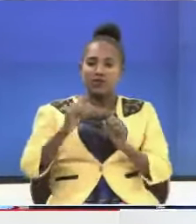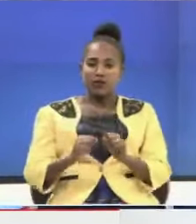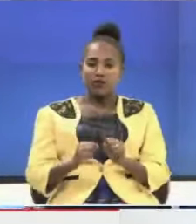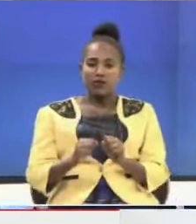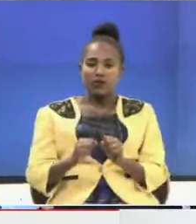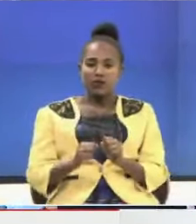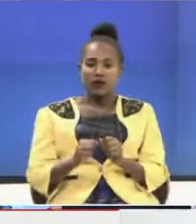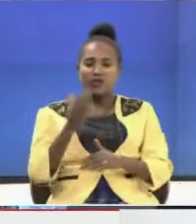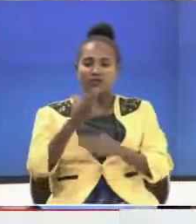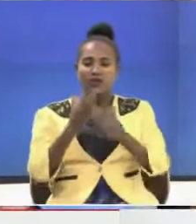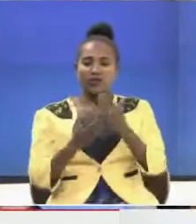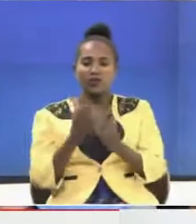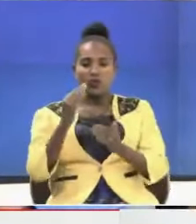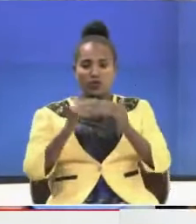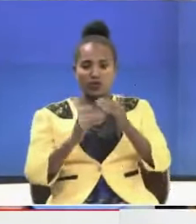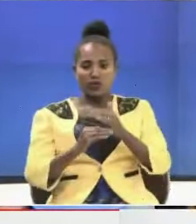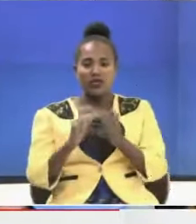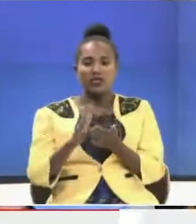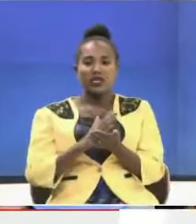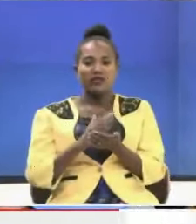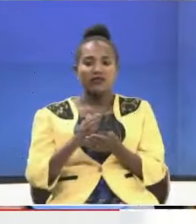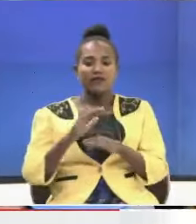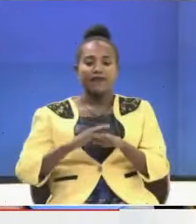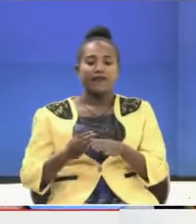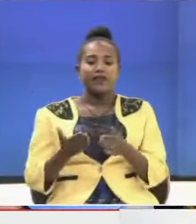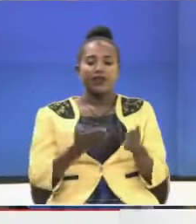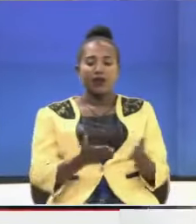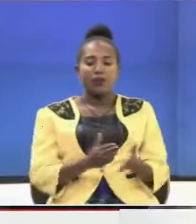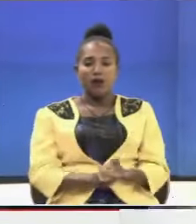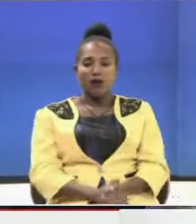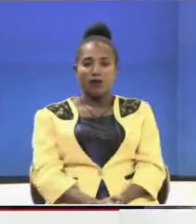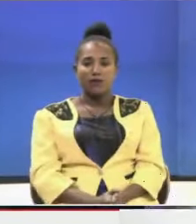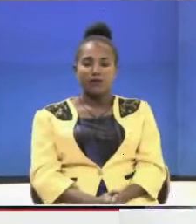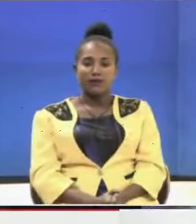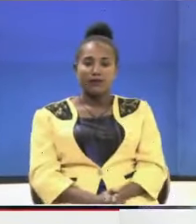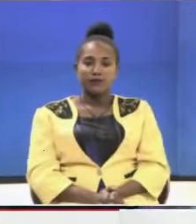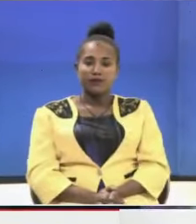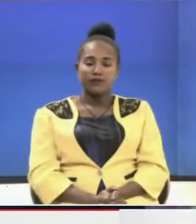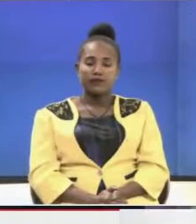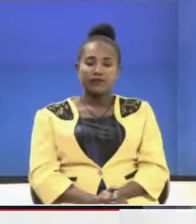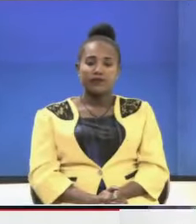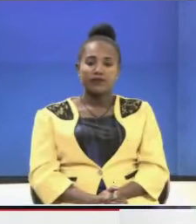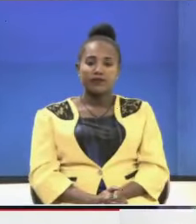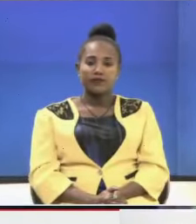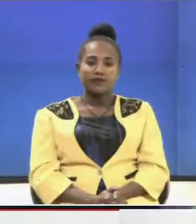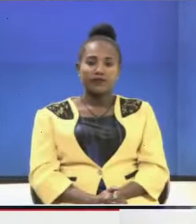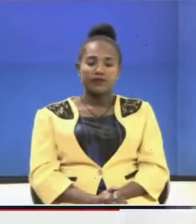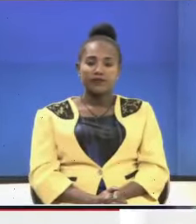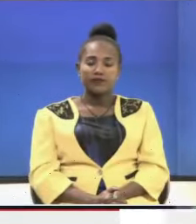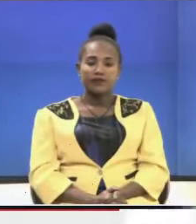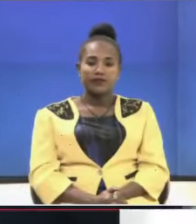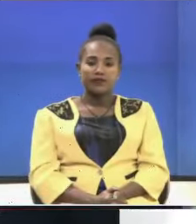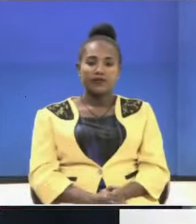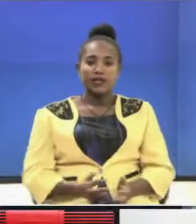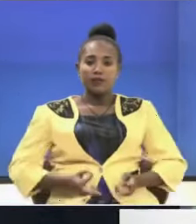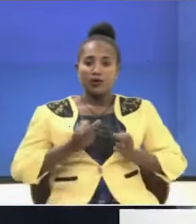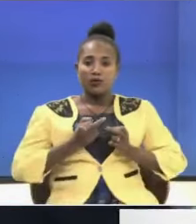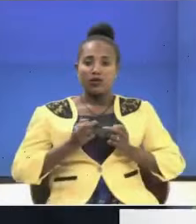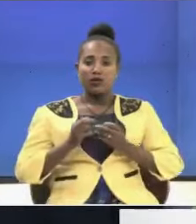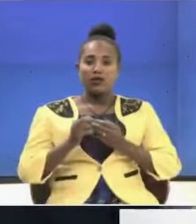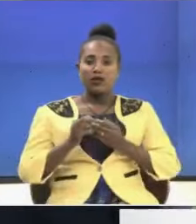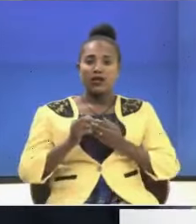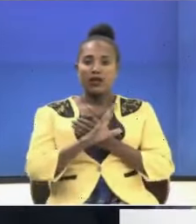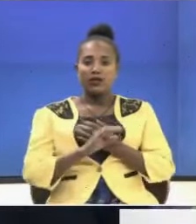በሚቻልባቸው አደረጃጀቶች ውስጥ እንዲሳተፍ ጥሪ ቀርቧል። በህይወት እያለህ ሀገር እንደ ቂጣ አይቆራረስም። አንተም